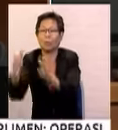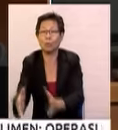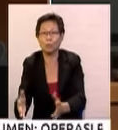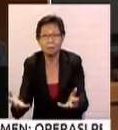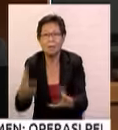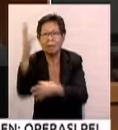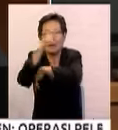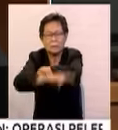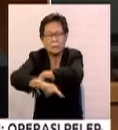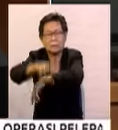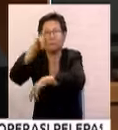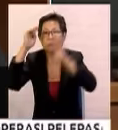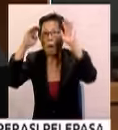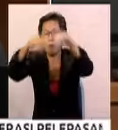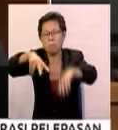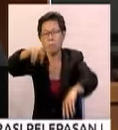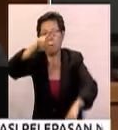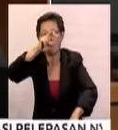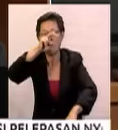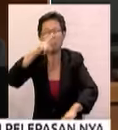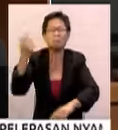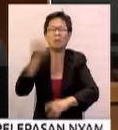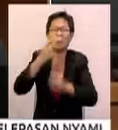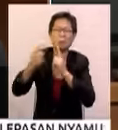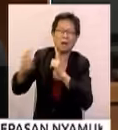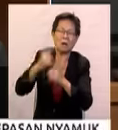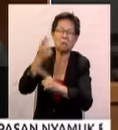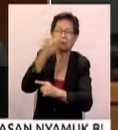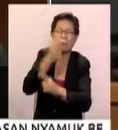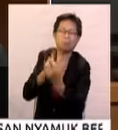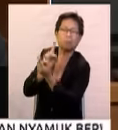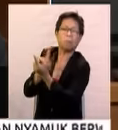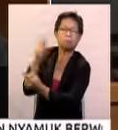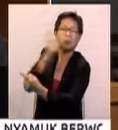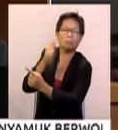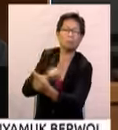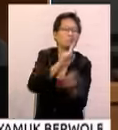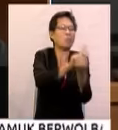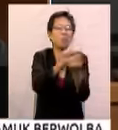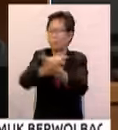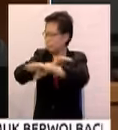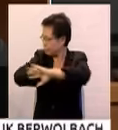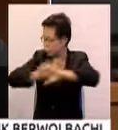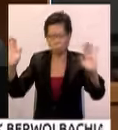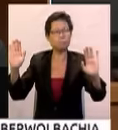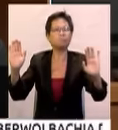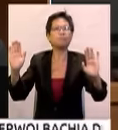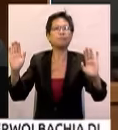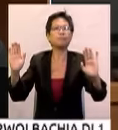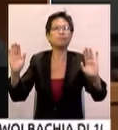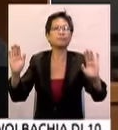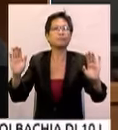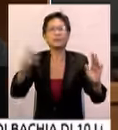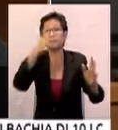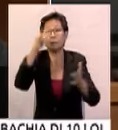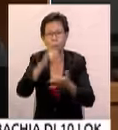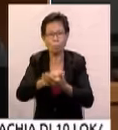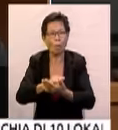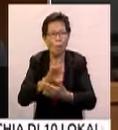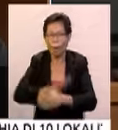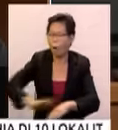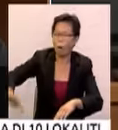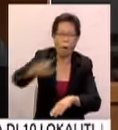kerajaan negeri sangat tegas. Tak nak dialog, tak nak bertemu, tak nak jumpa siapa-siapa pun. Oleh itu, semua